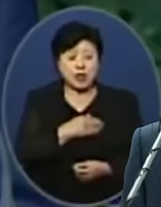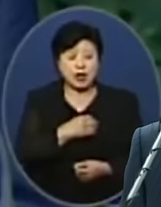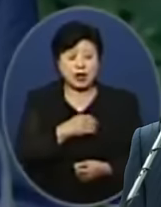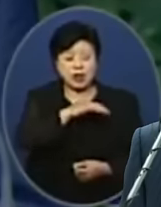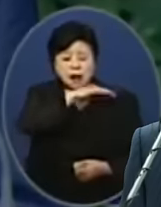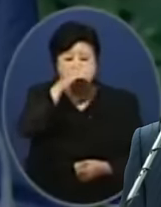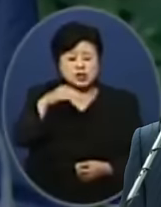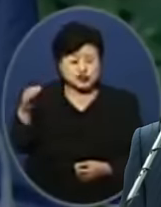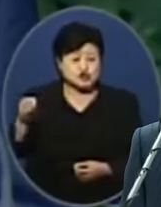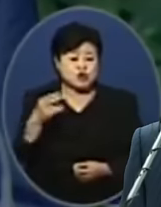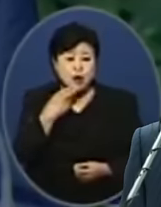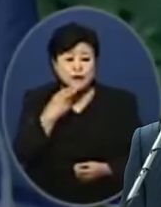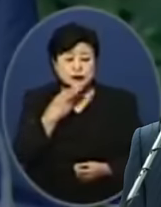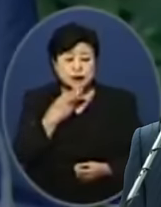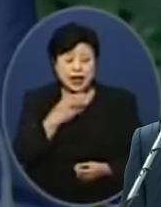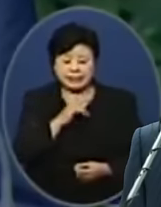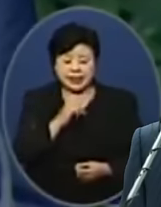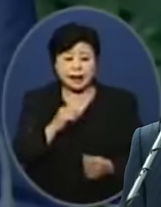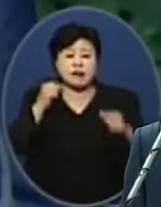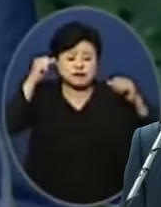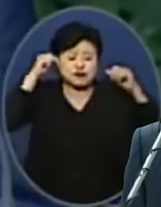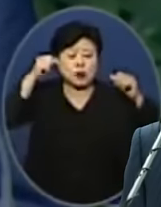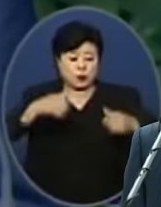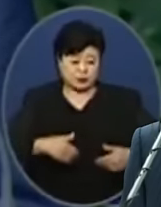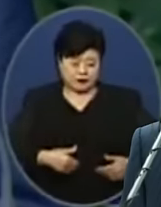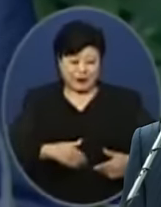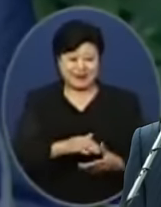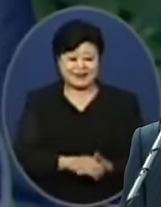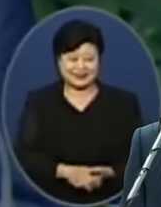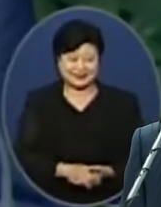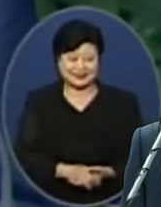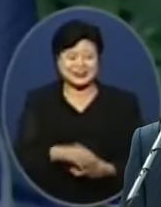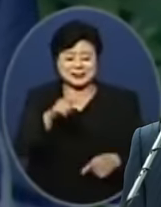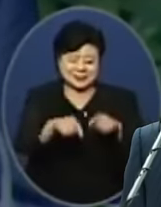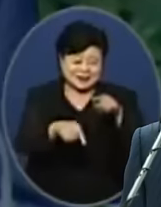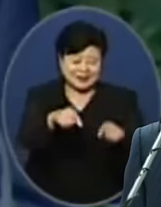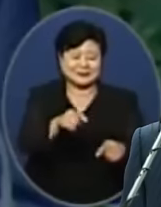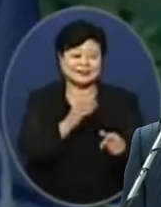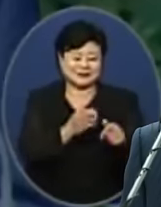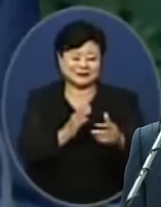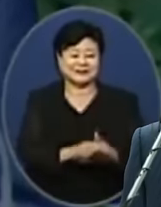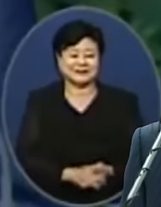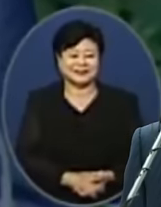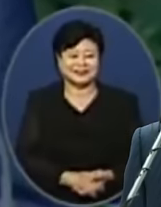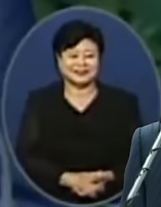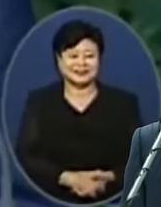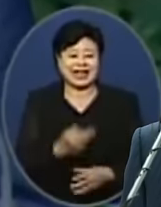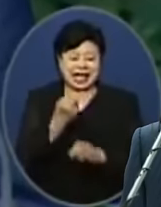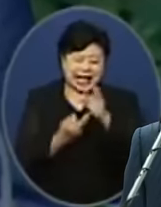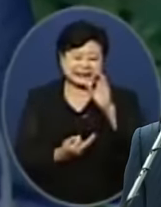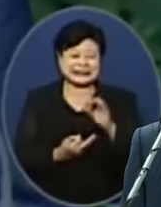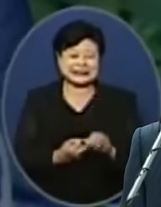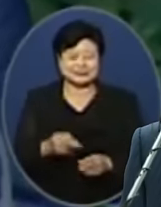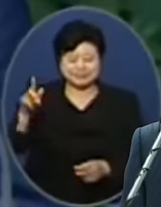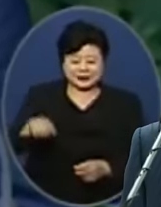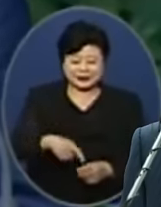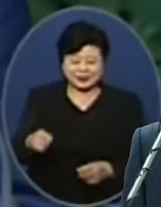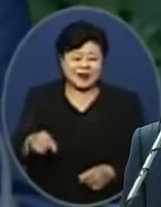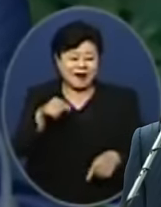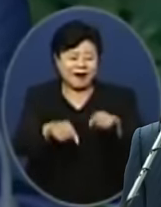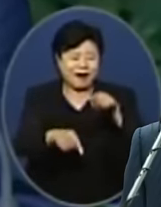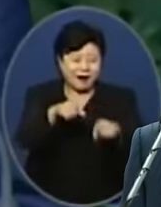키우는 운동만큼 좋은 것은 없습니다. 그러므로 걸으십시오. 아침에도 걷고 저녁에도